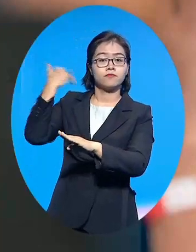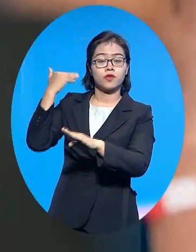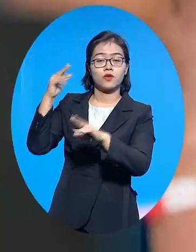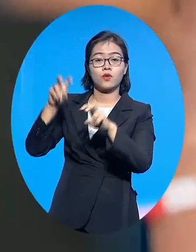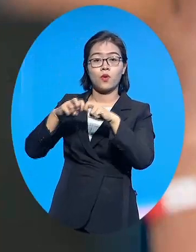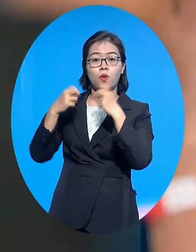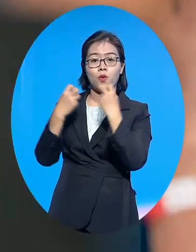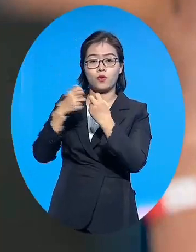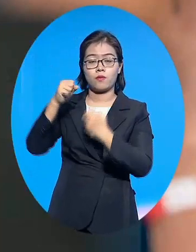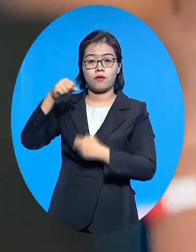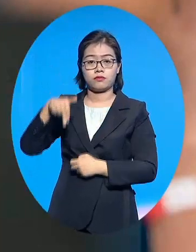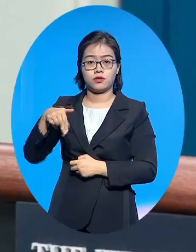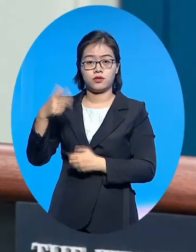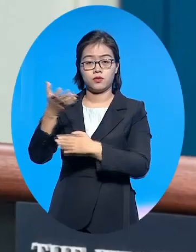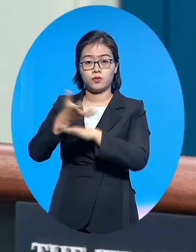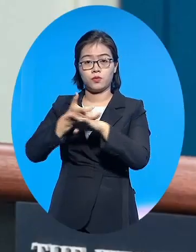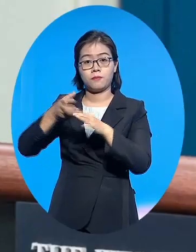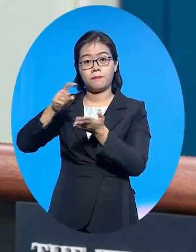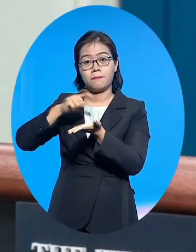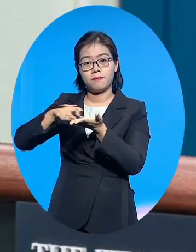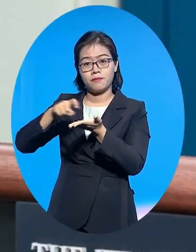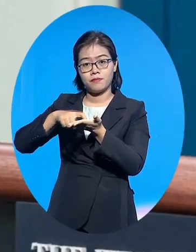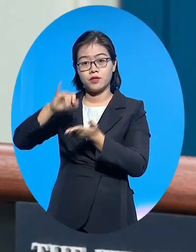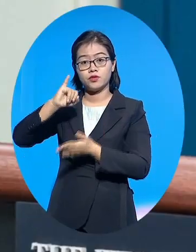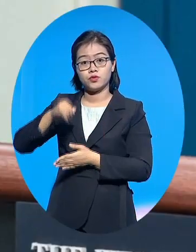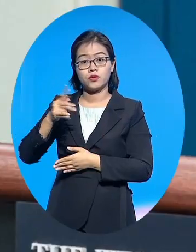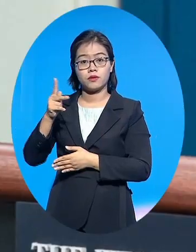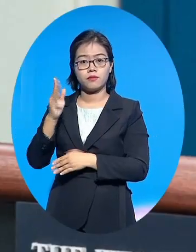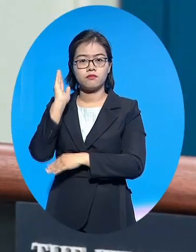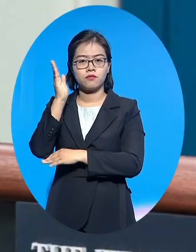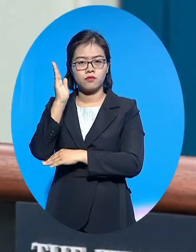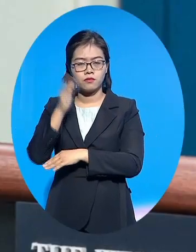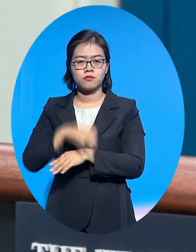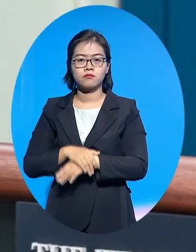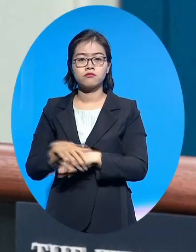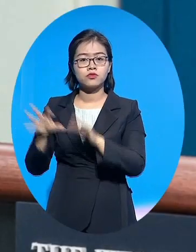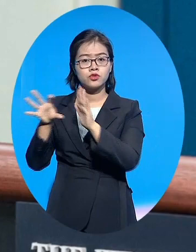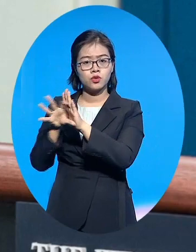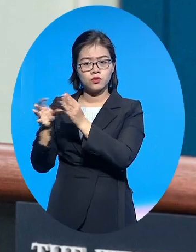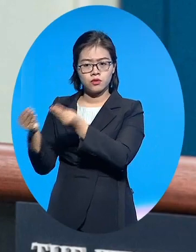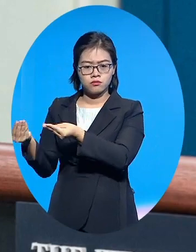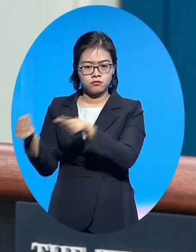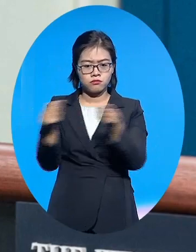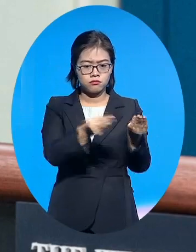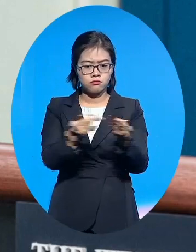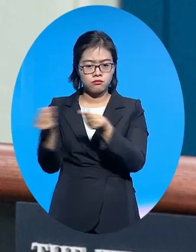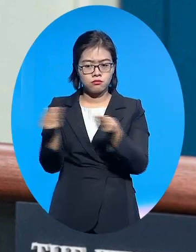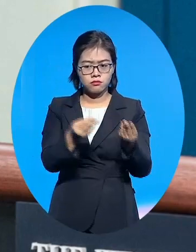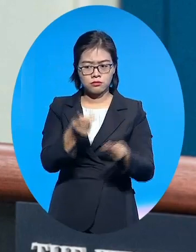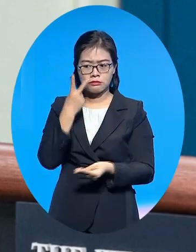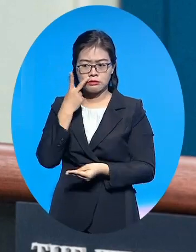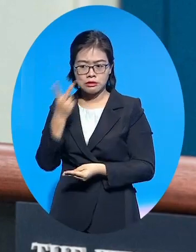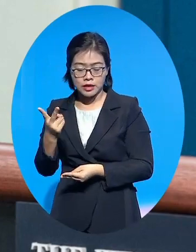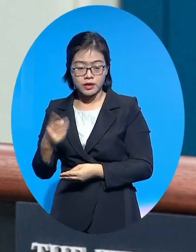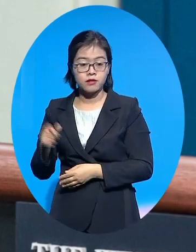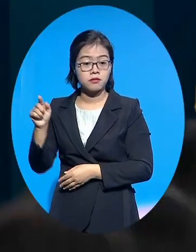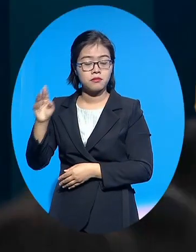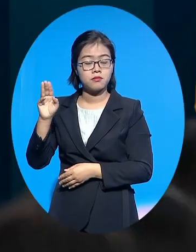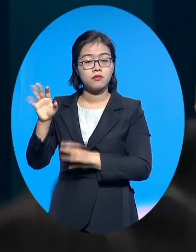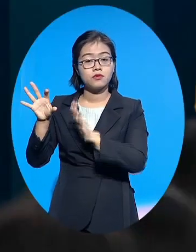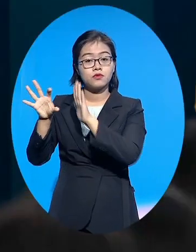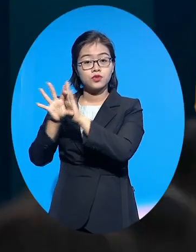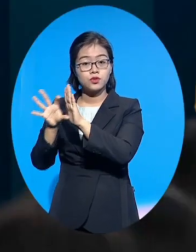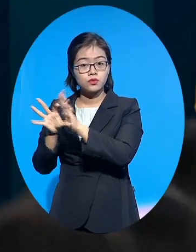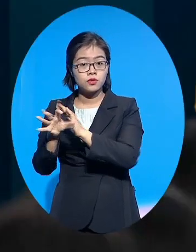đồng an ninh quốc gia Mỹ John colory cho biết các chuyến hàng của Triều Tiên không chỉ là dấu hiệu Bình Nhưỡng sẵn sàng hỗ trợ Matxcơva mà